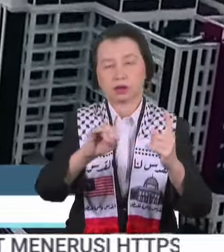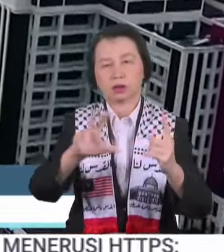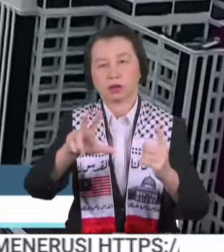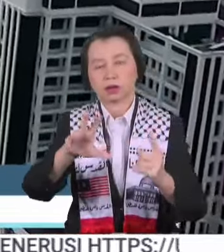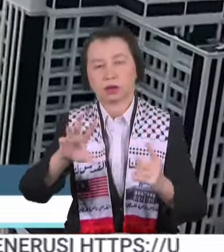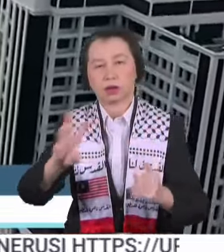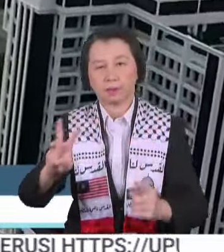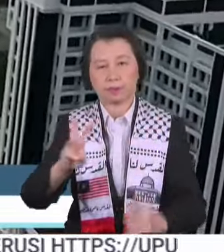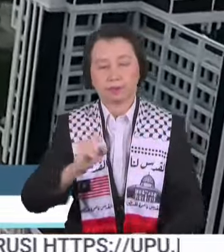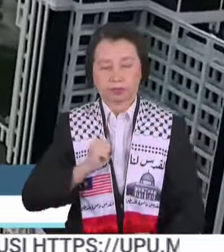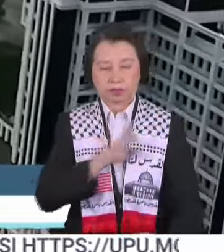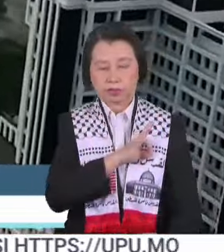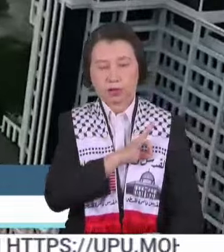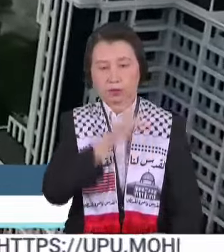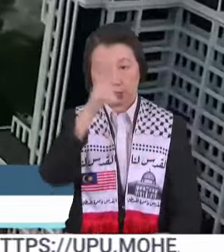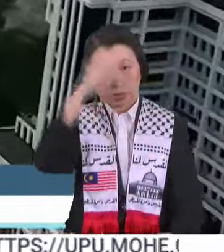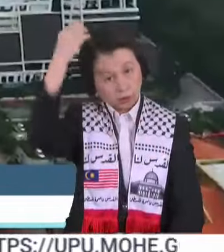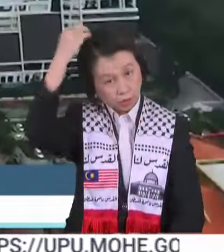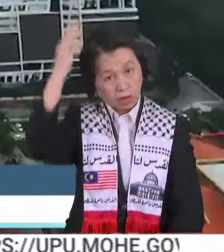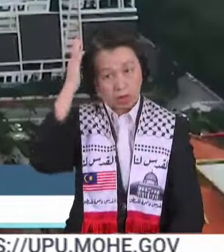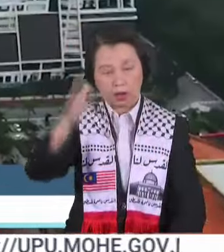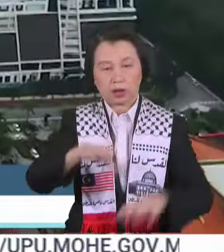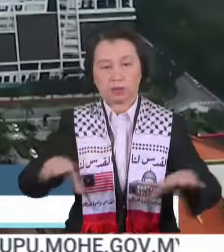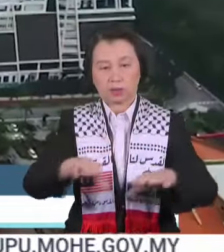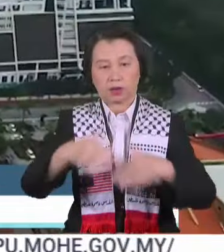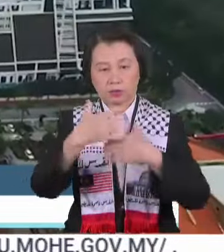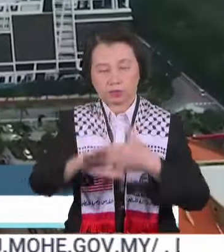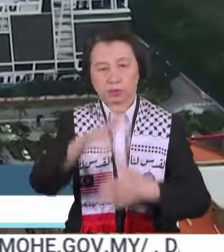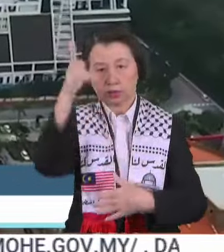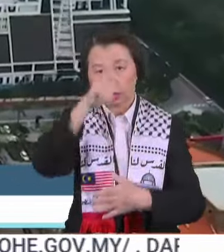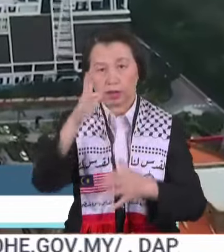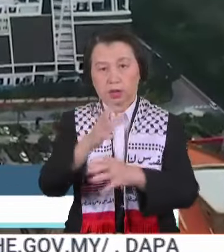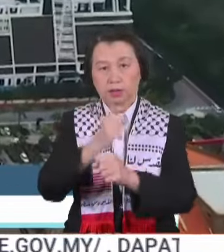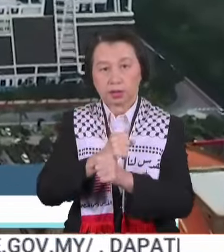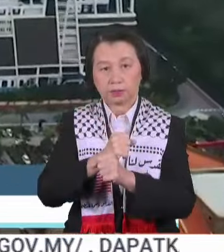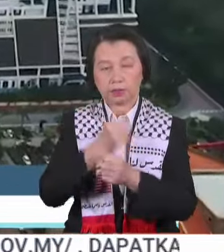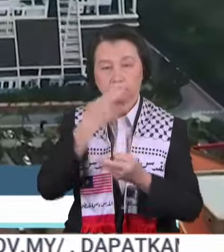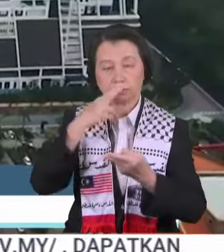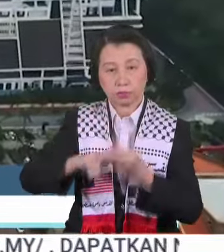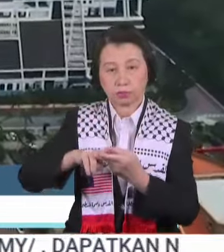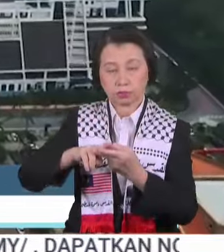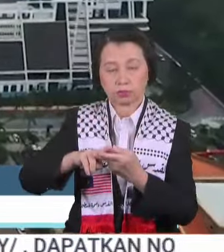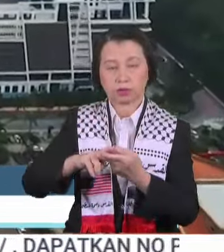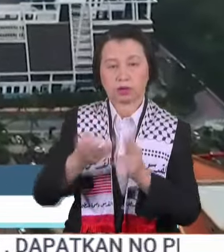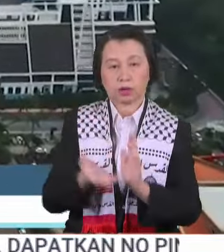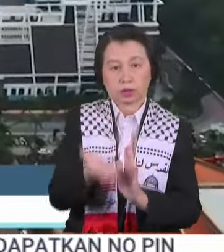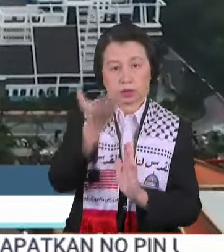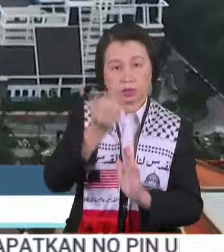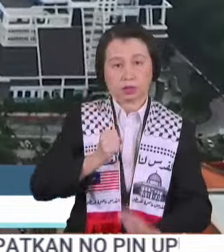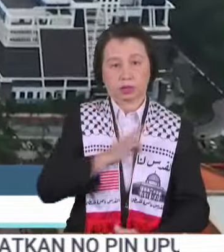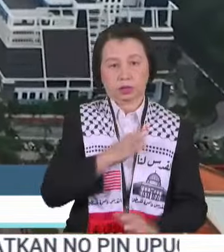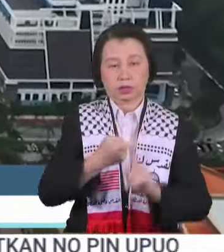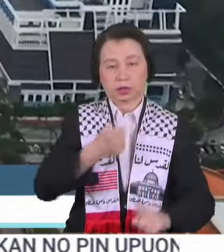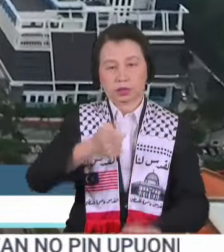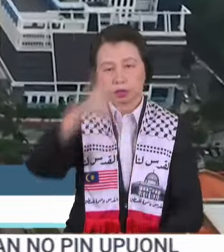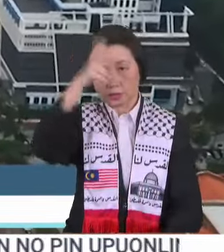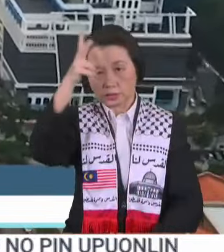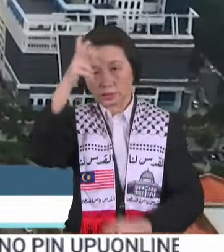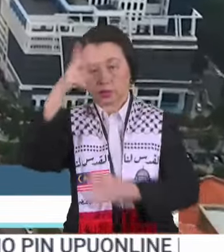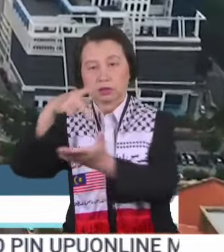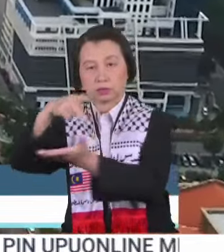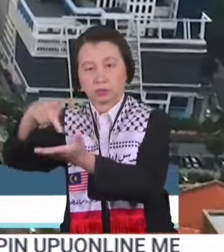21,736 kaki tangan awam negeri itu akan dilaksanakan setelah kerajaan negeri mendapat pekeliling kenaikan gaji penjawat awam daripada kerajaan